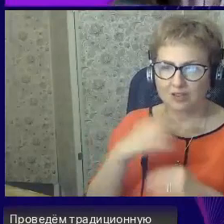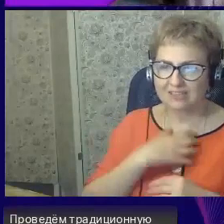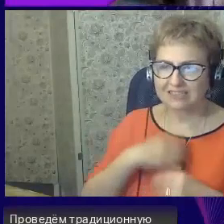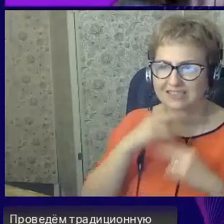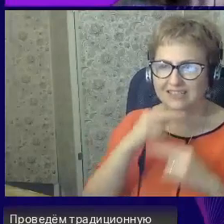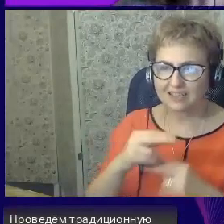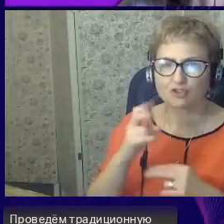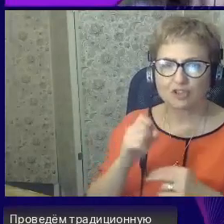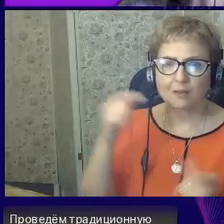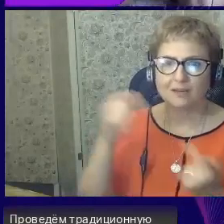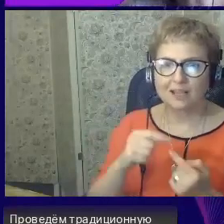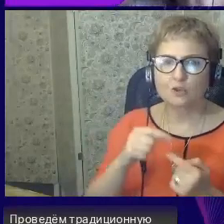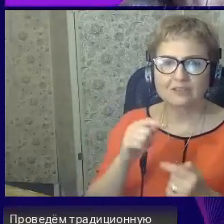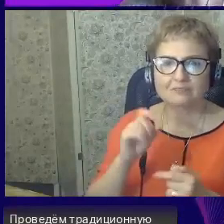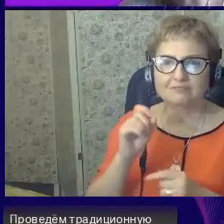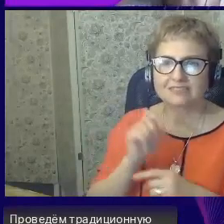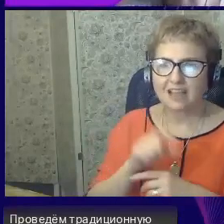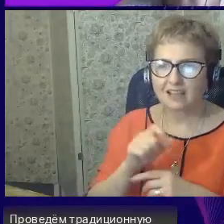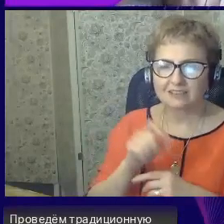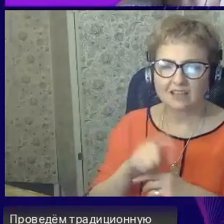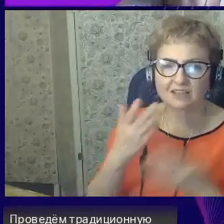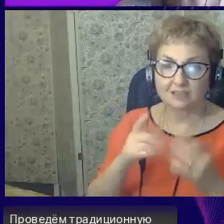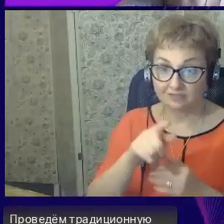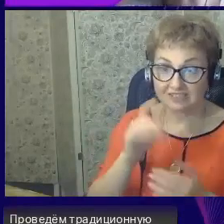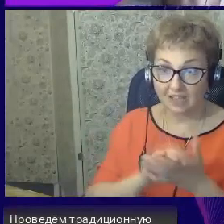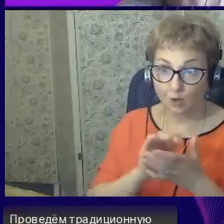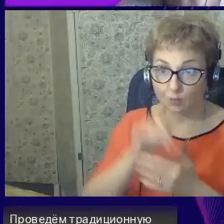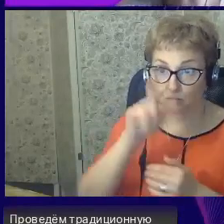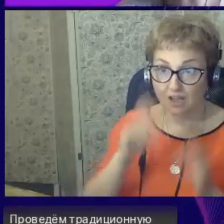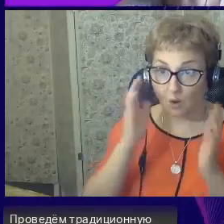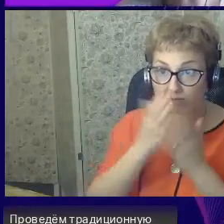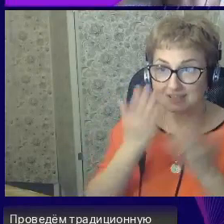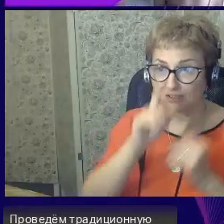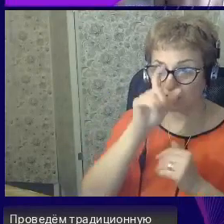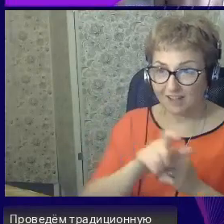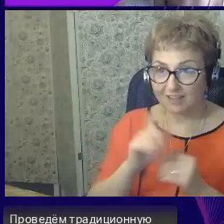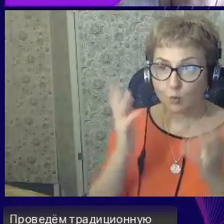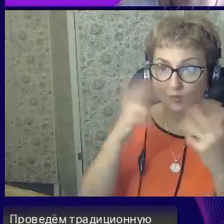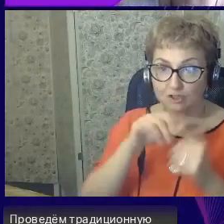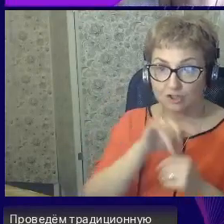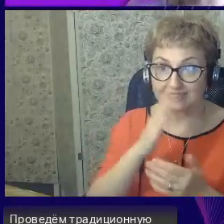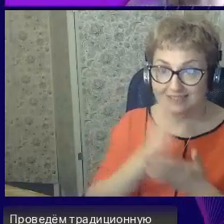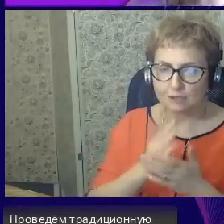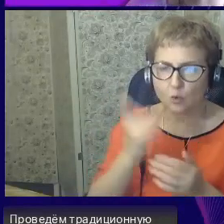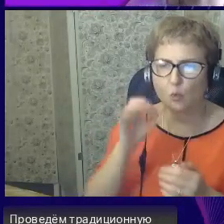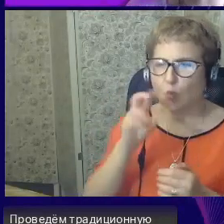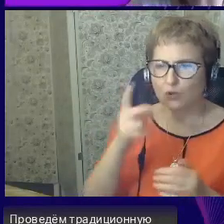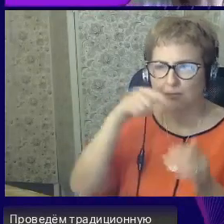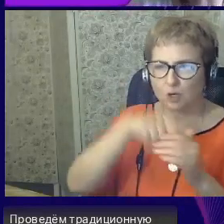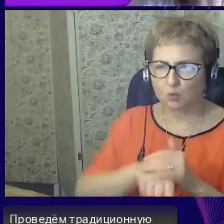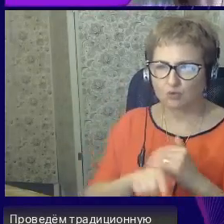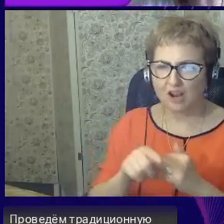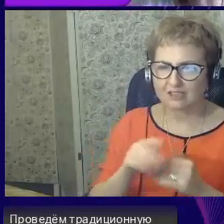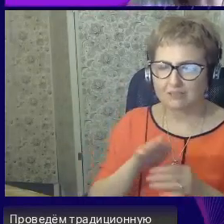полное сосредоточение на определенном занятии и увлечении. То есть если вы знакомы с людьми с аутизмом, вы знаете, что если у человека есть увлечение, он